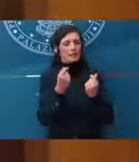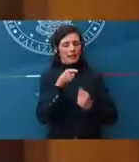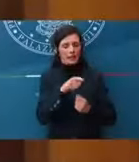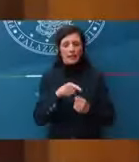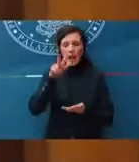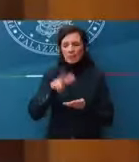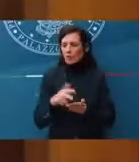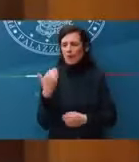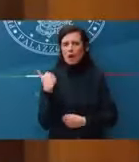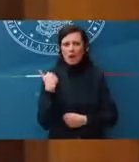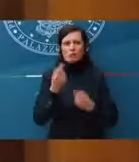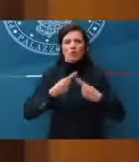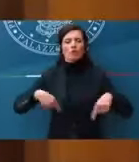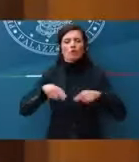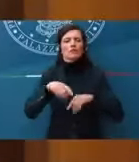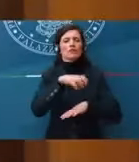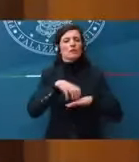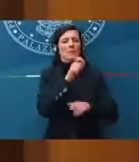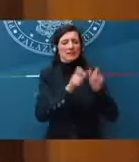Grazie.